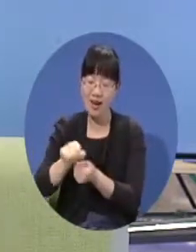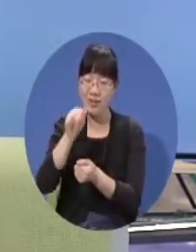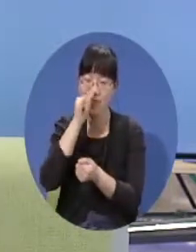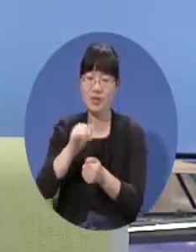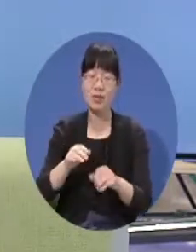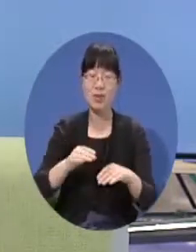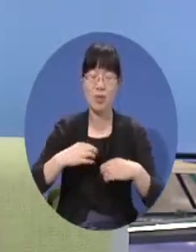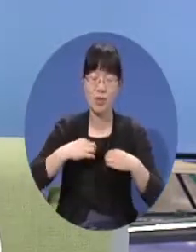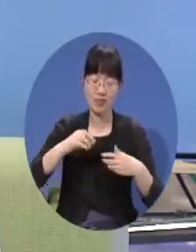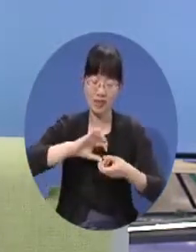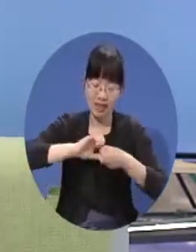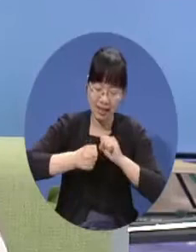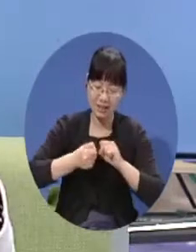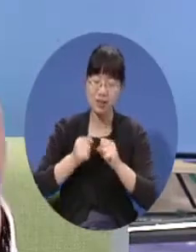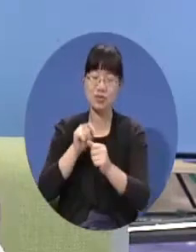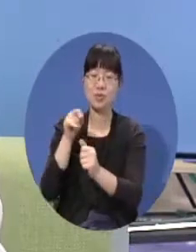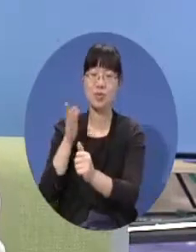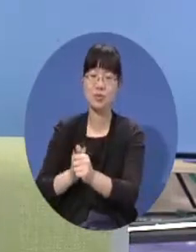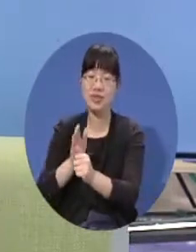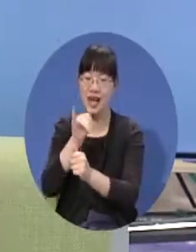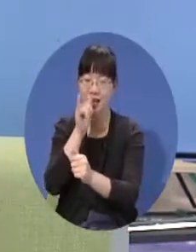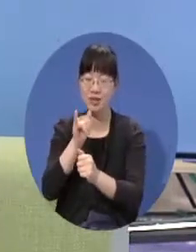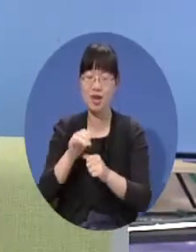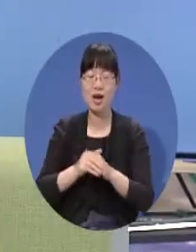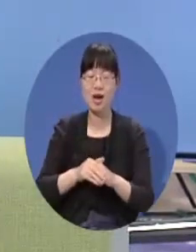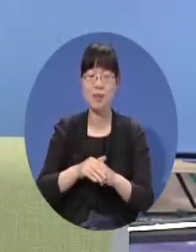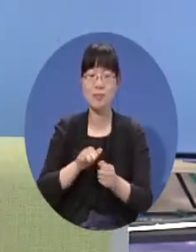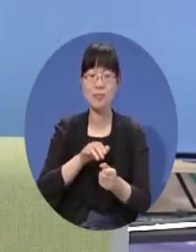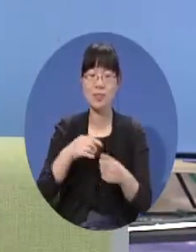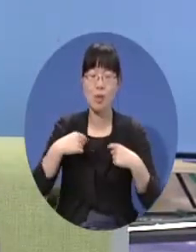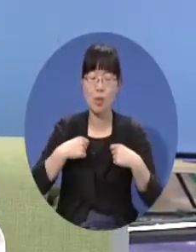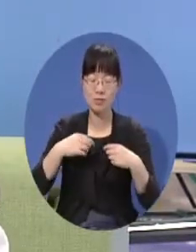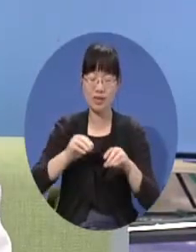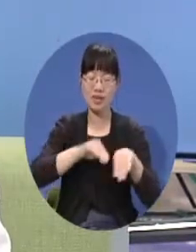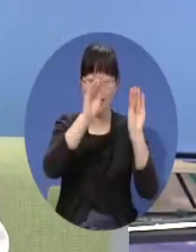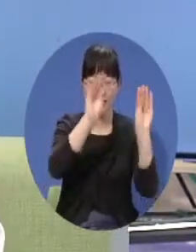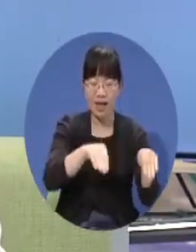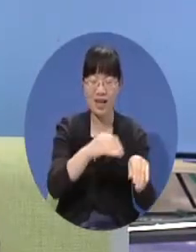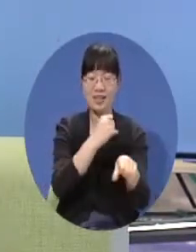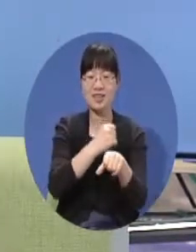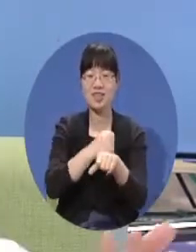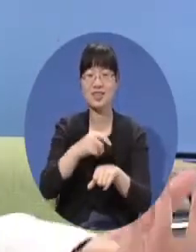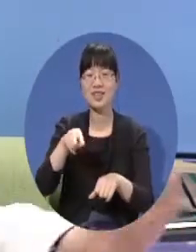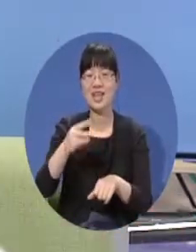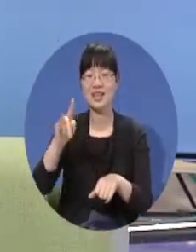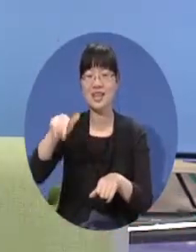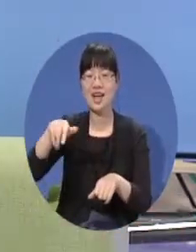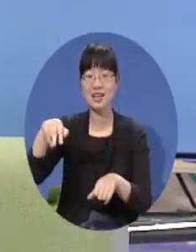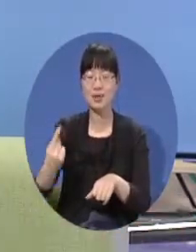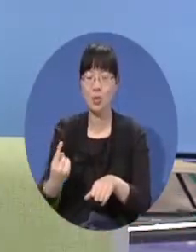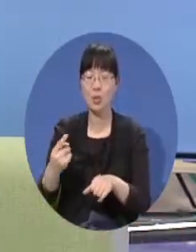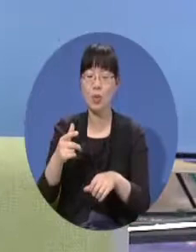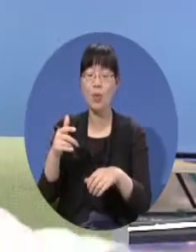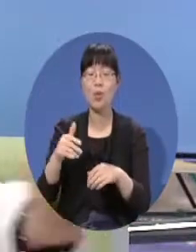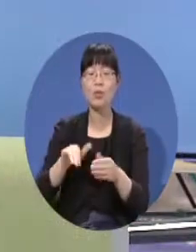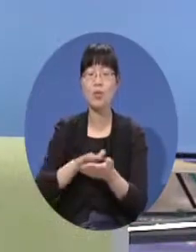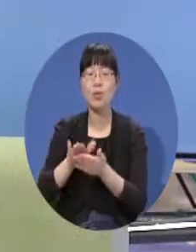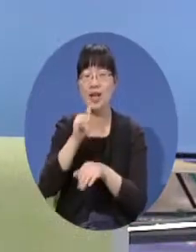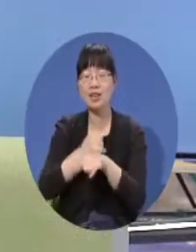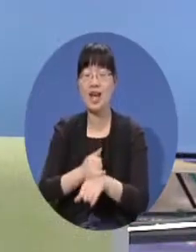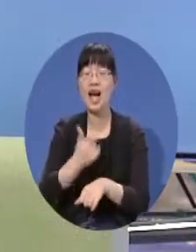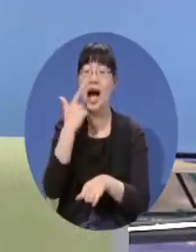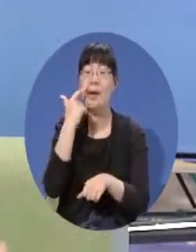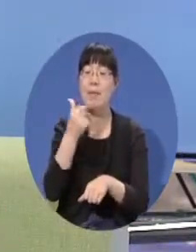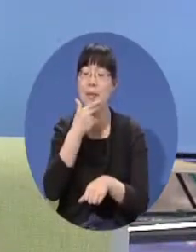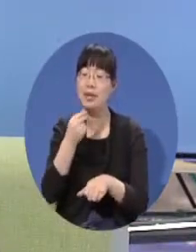다 시키셔. 빨래. 널고 갤 때도 자 세탁소 주인 놀이 하는 거예요. 네. 자 저기 빨래 뭐 아빠 팬티